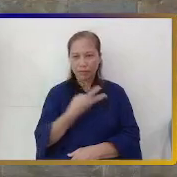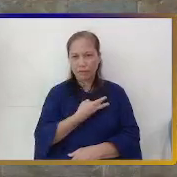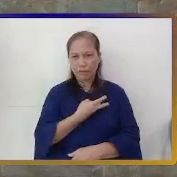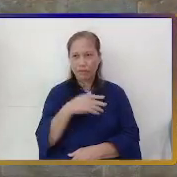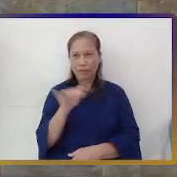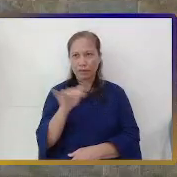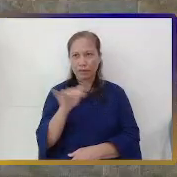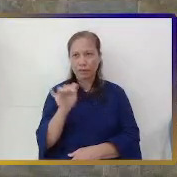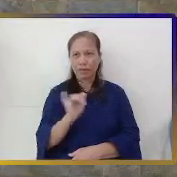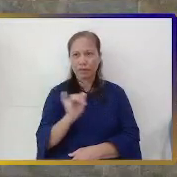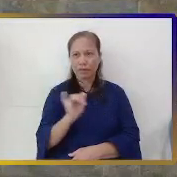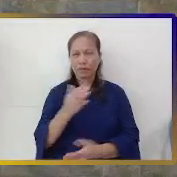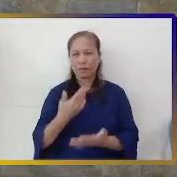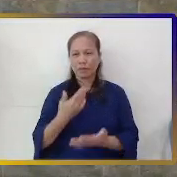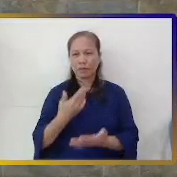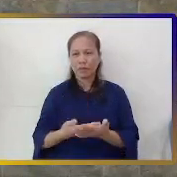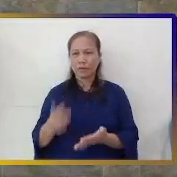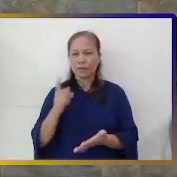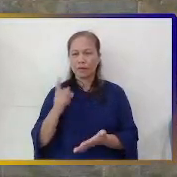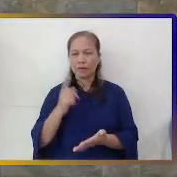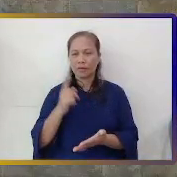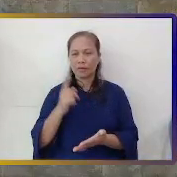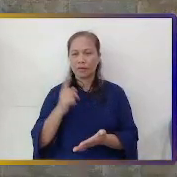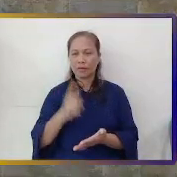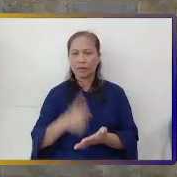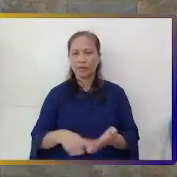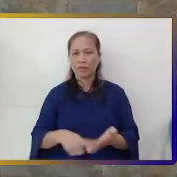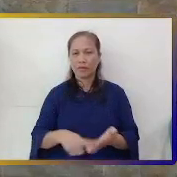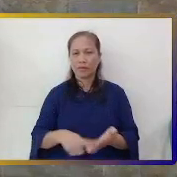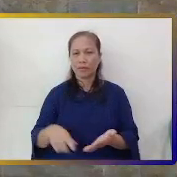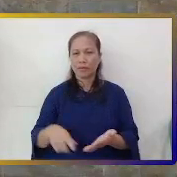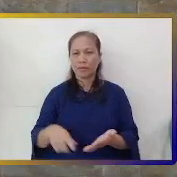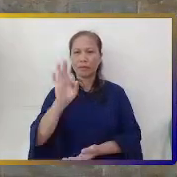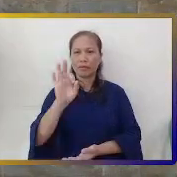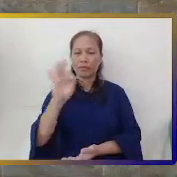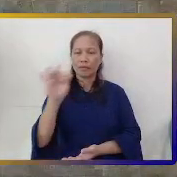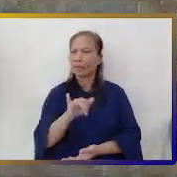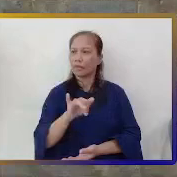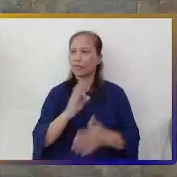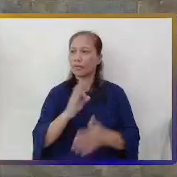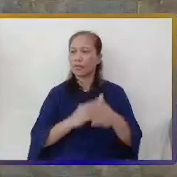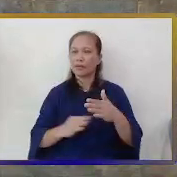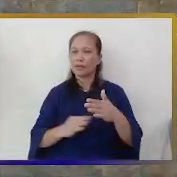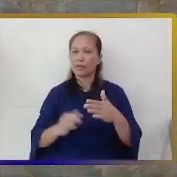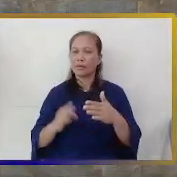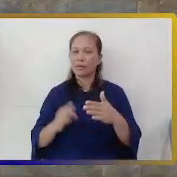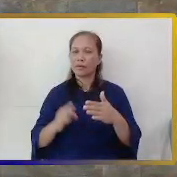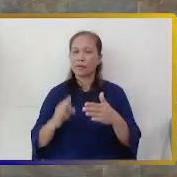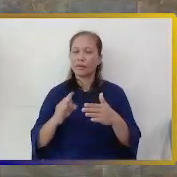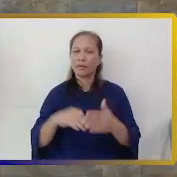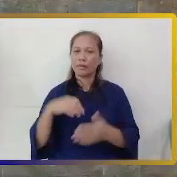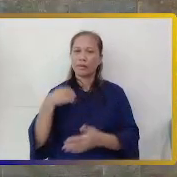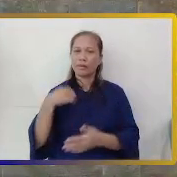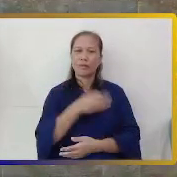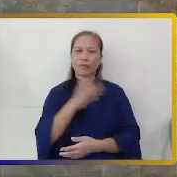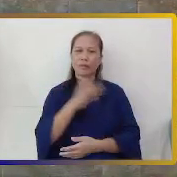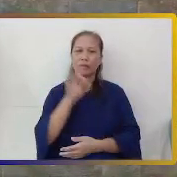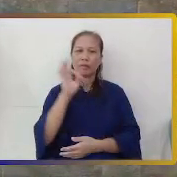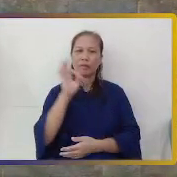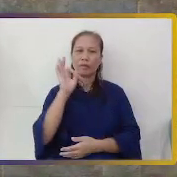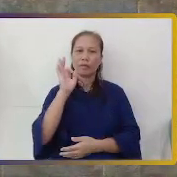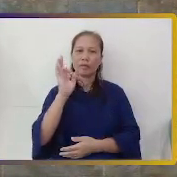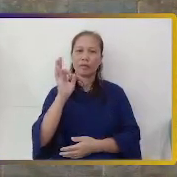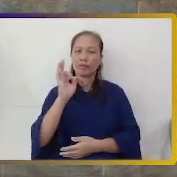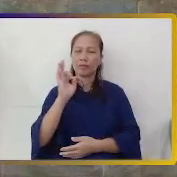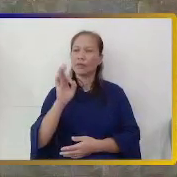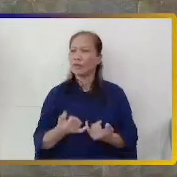thing what they are preaching then is the same foundation of our preaching now Kaya nga makikita niyo po